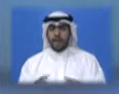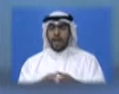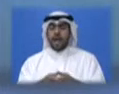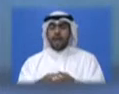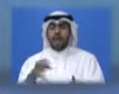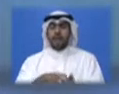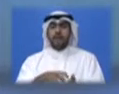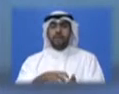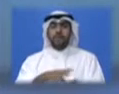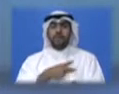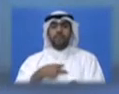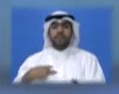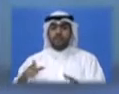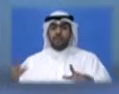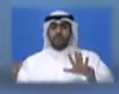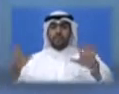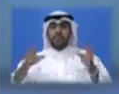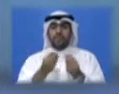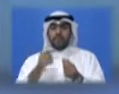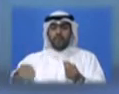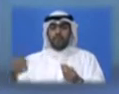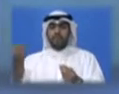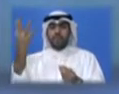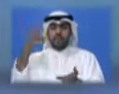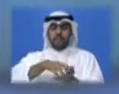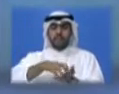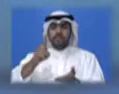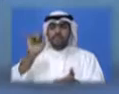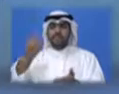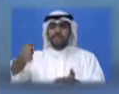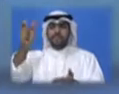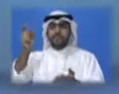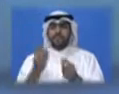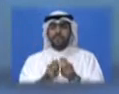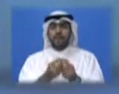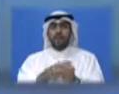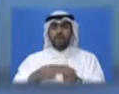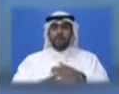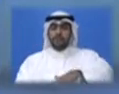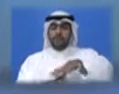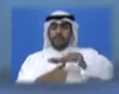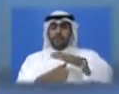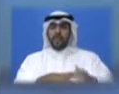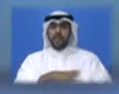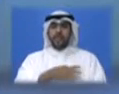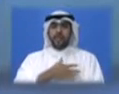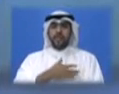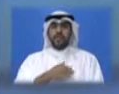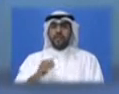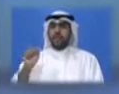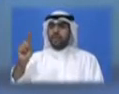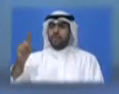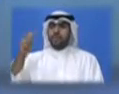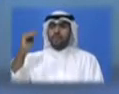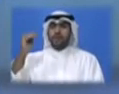عقد مجلس الوزراء اجتماعه الأسبوعي صباح اليوم في قصر بيان برئاسة الشيخ صباح الخالد الحمد الصباح رئيس مجلس